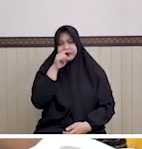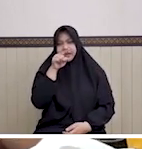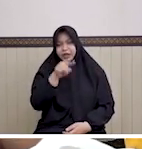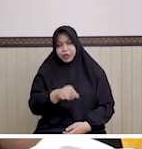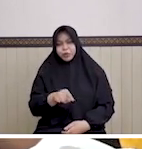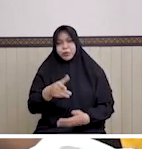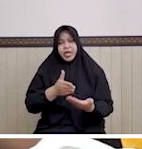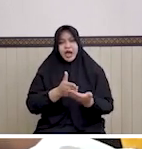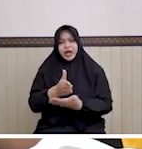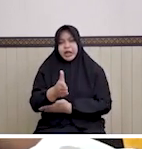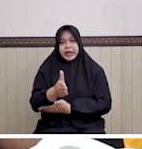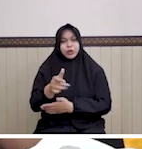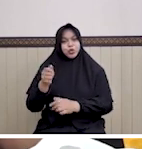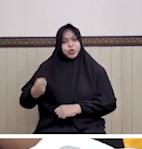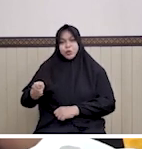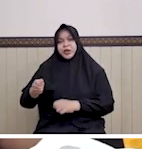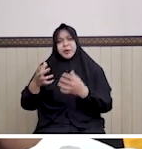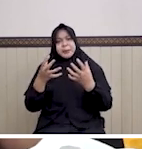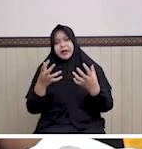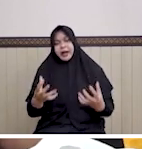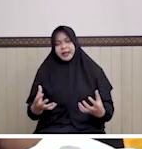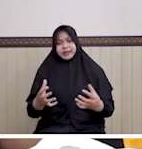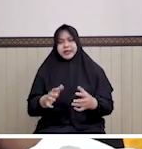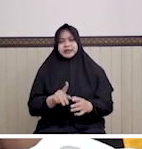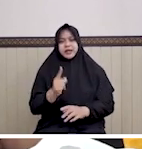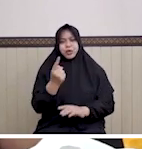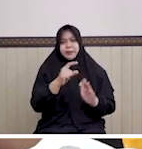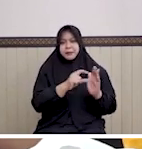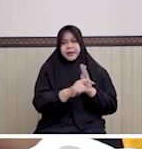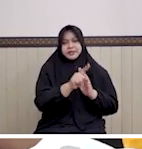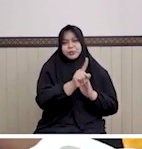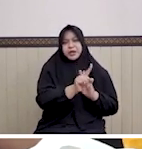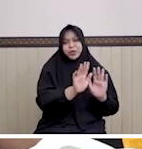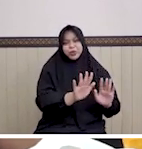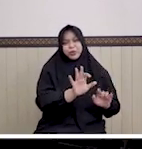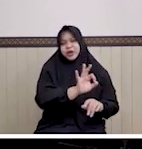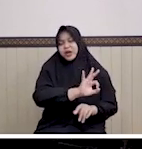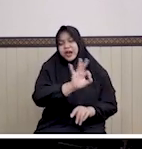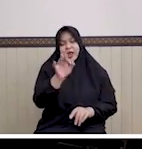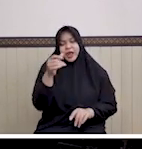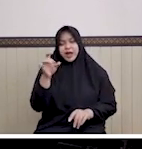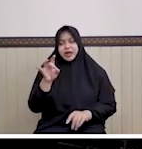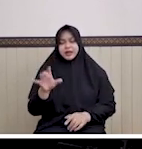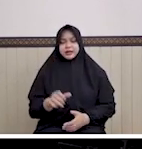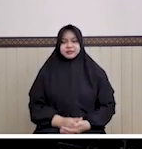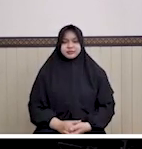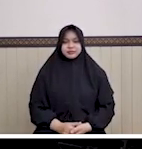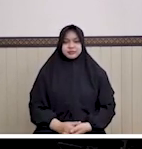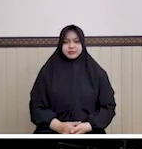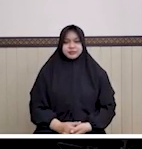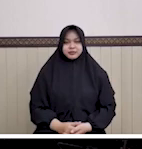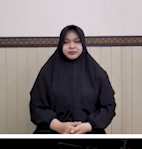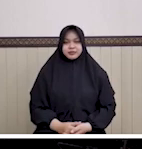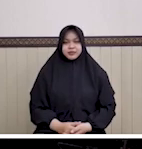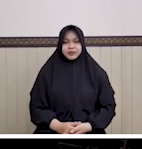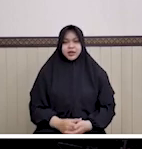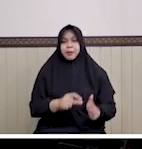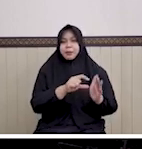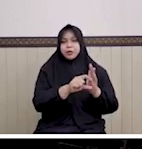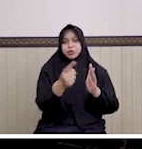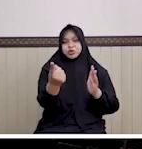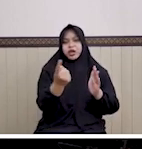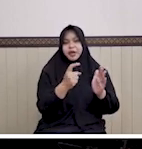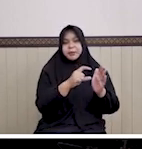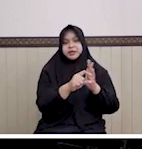pasalnya yang kita seakan itu berat karena satu-satunya pasal cuma itu enggak ada yang lain terus pasalnya opak